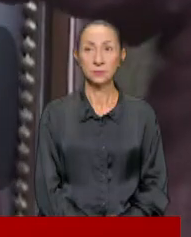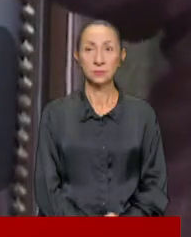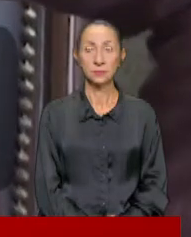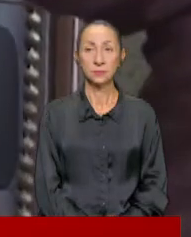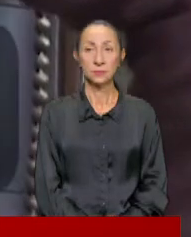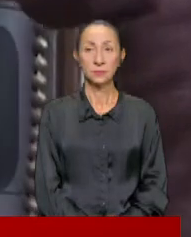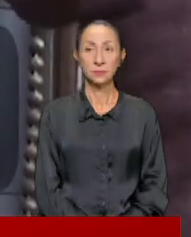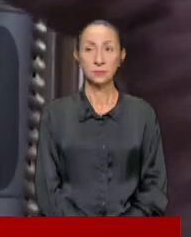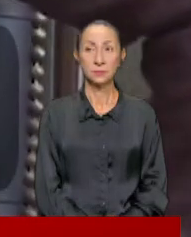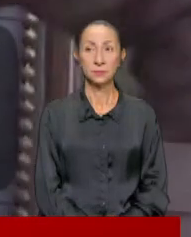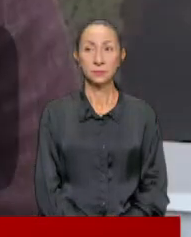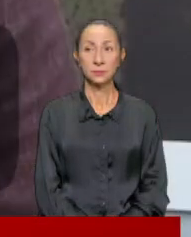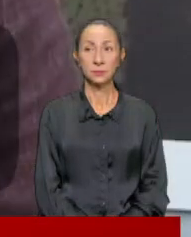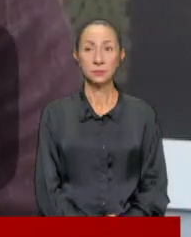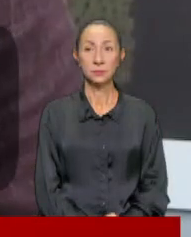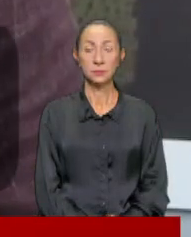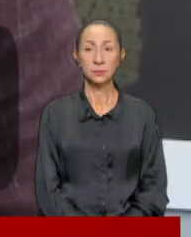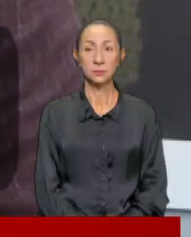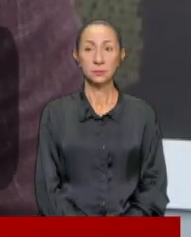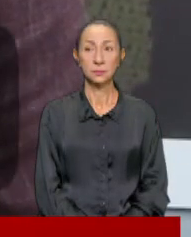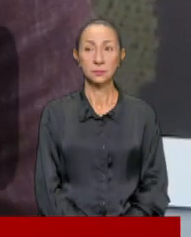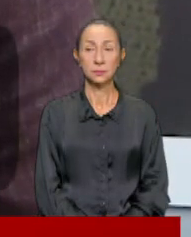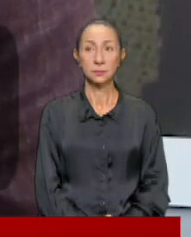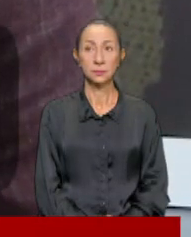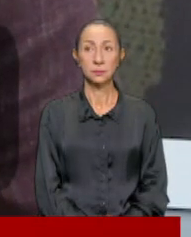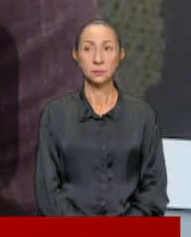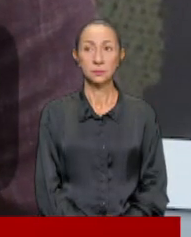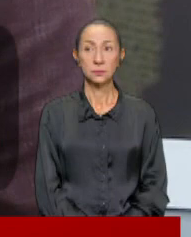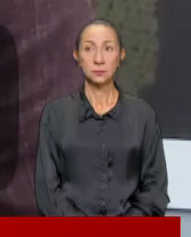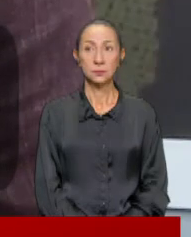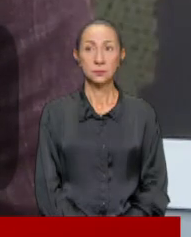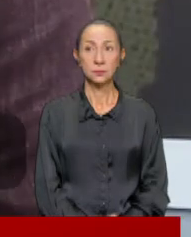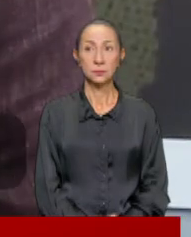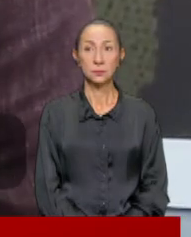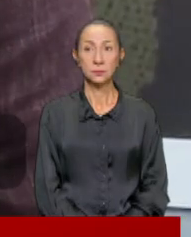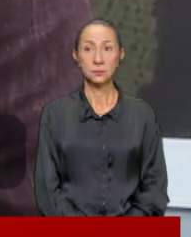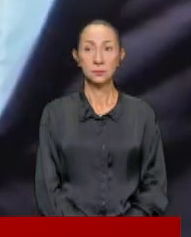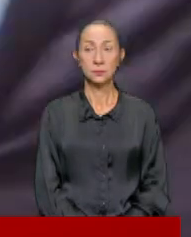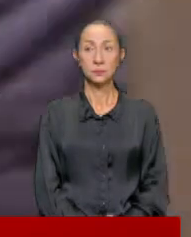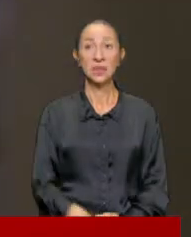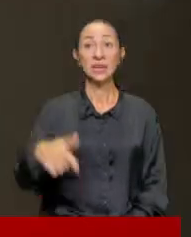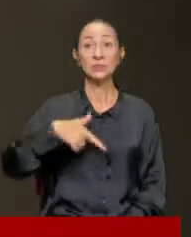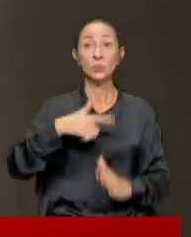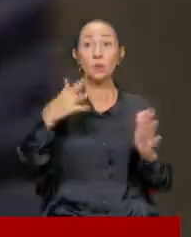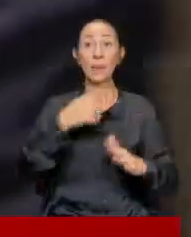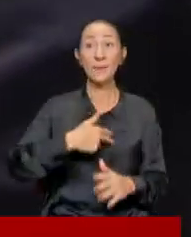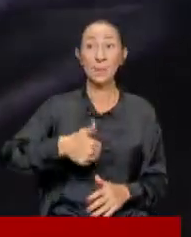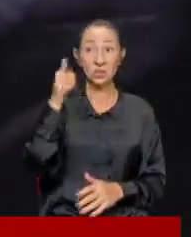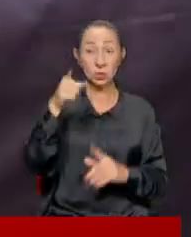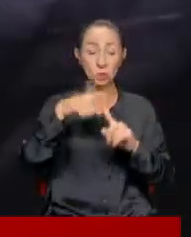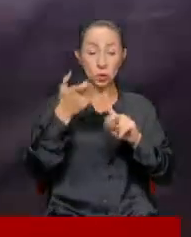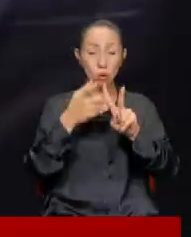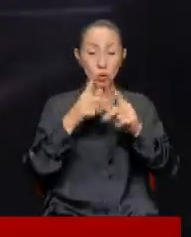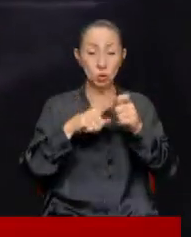civarında yapamadıklarımız var. Diliyorum ki bir dönem daha nasip olursa bütün onları hem tamamlamak... İzmir Büyükşehir Belediye Başkanı